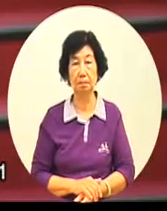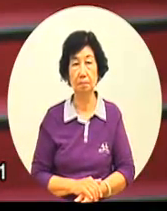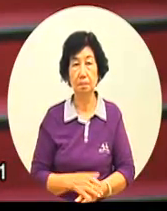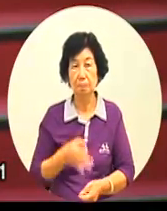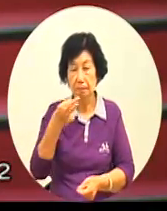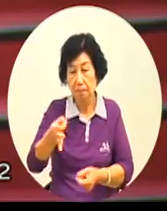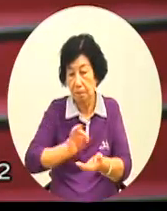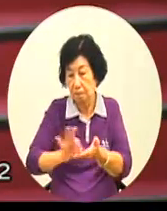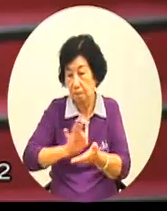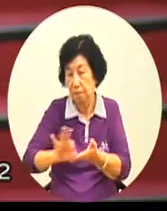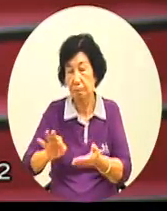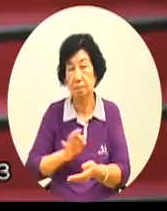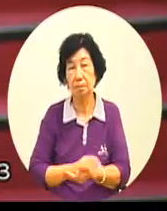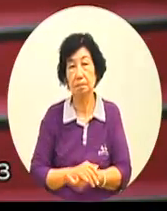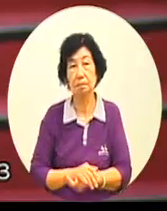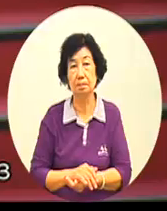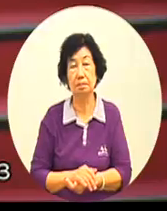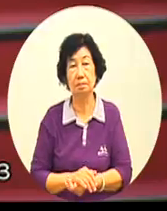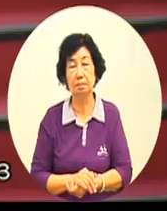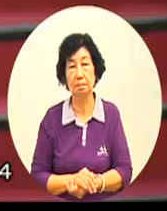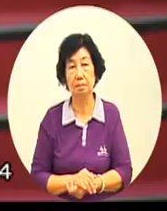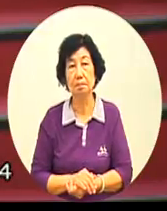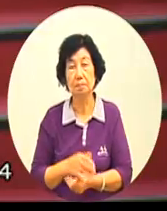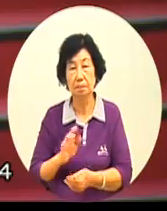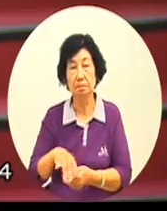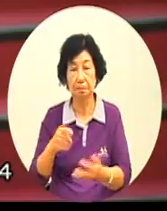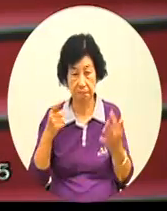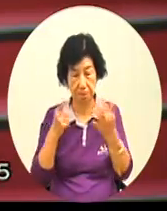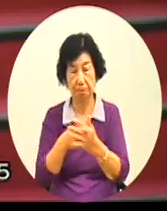上也非常非常的透明。